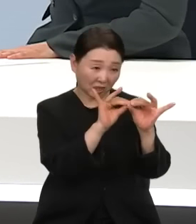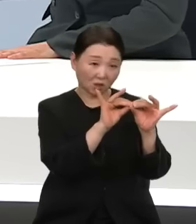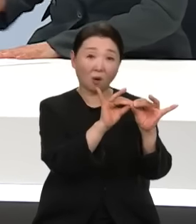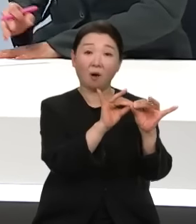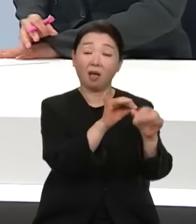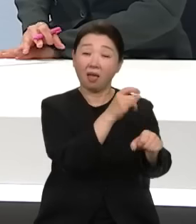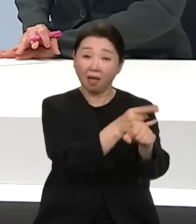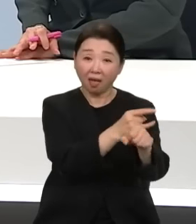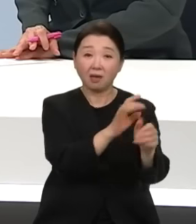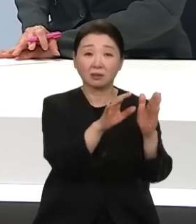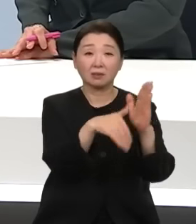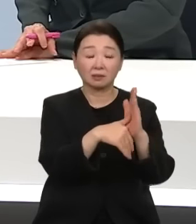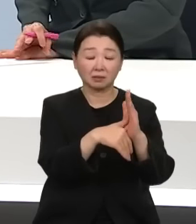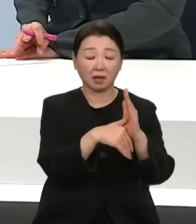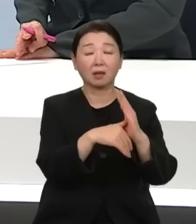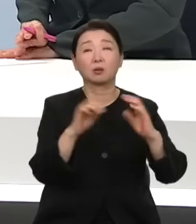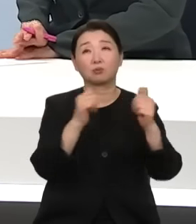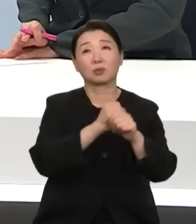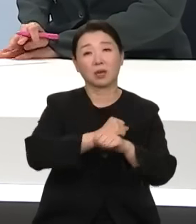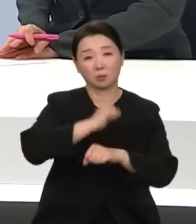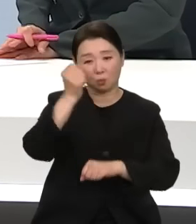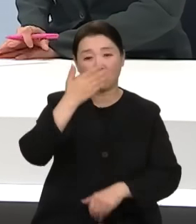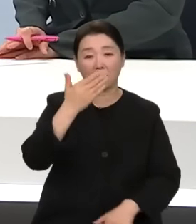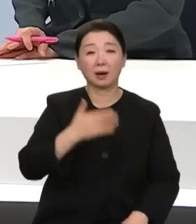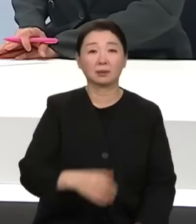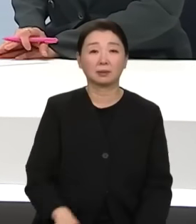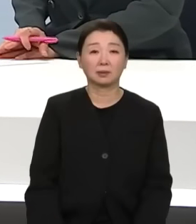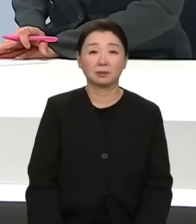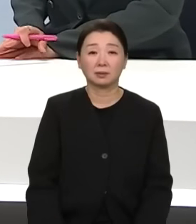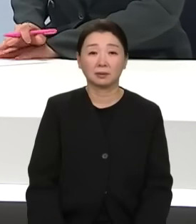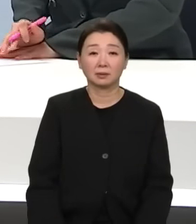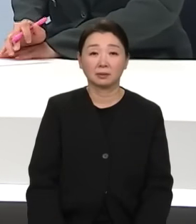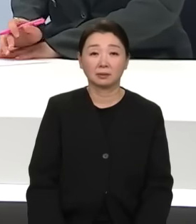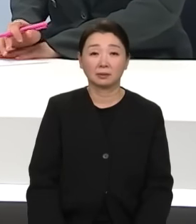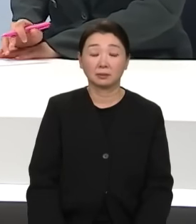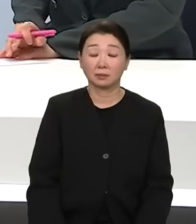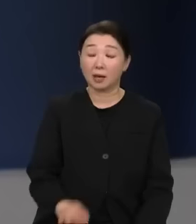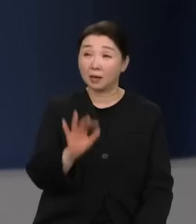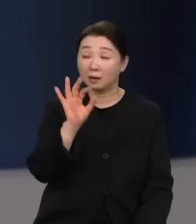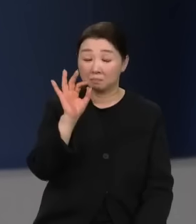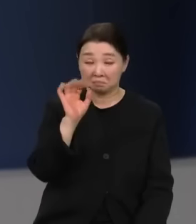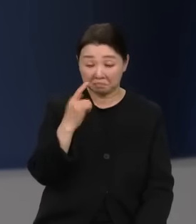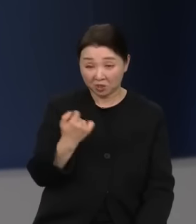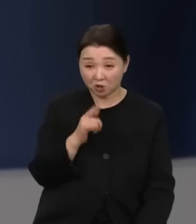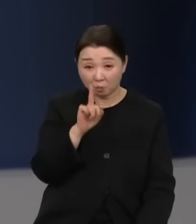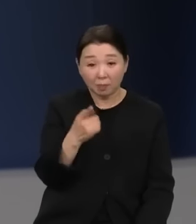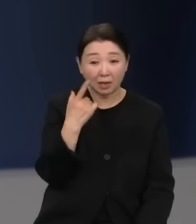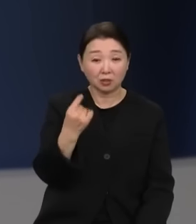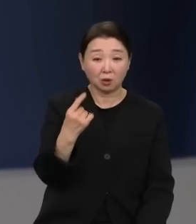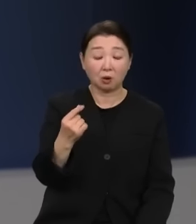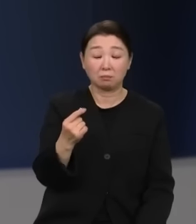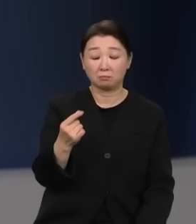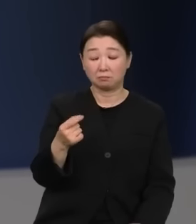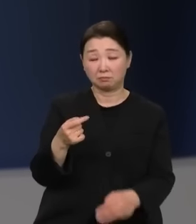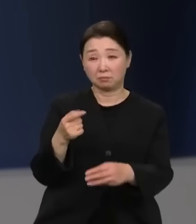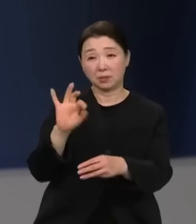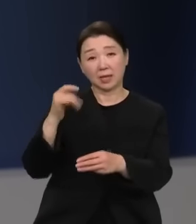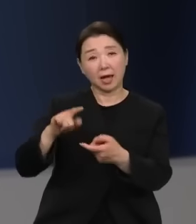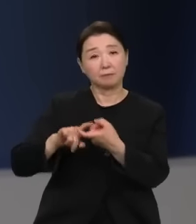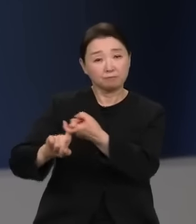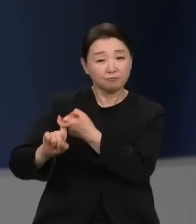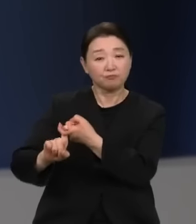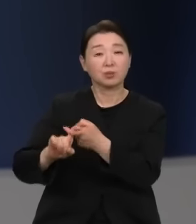이탈해도이 국회를 통과할 수 있다는 얘긴데요 앞서 리포트에서 보셨다시피 친환경의 분위기가 심상치